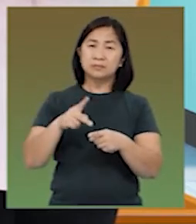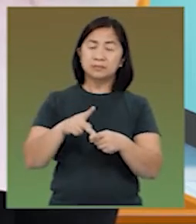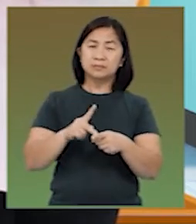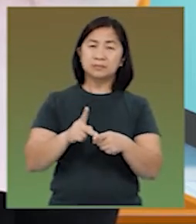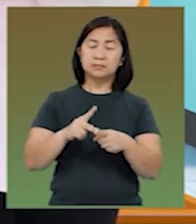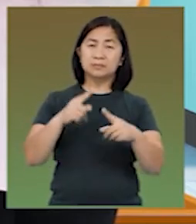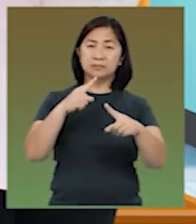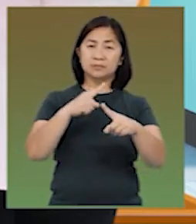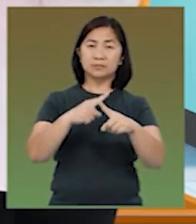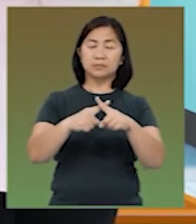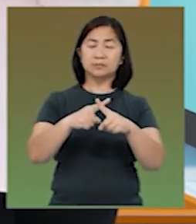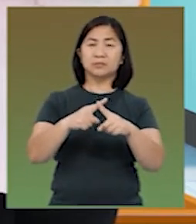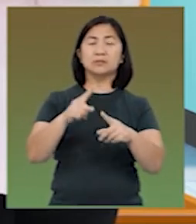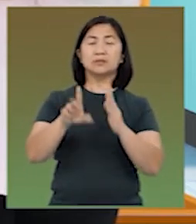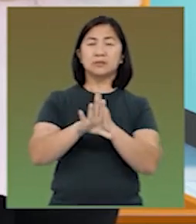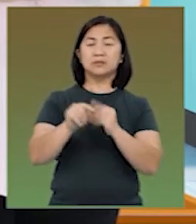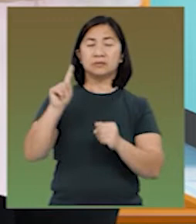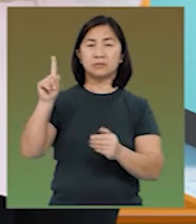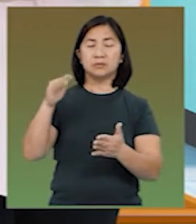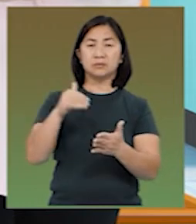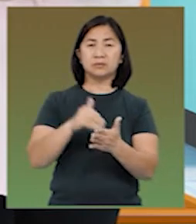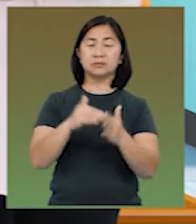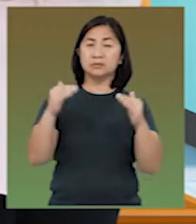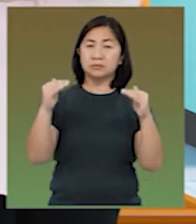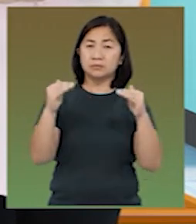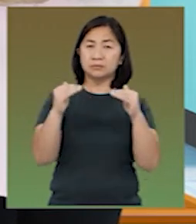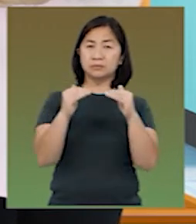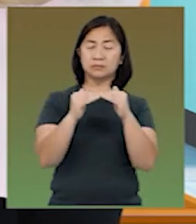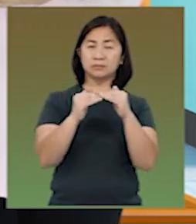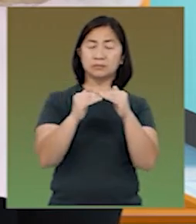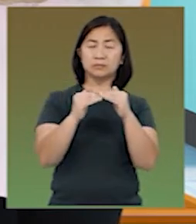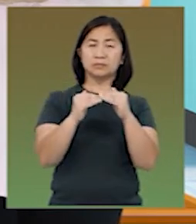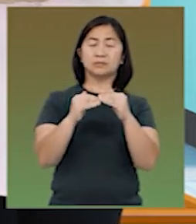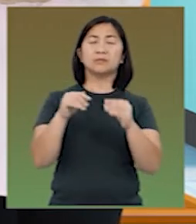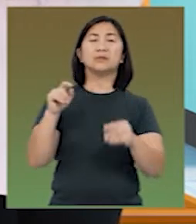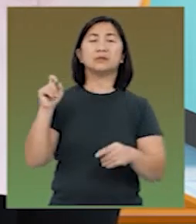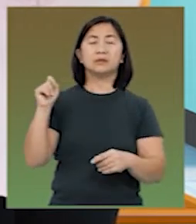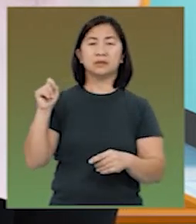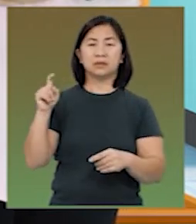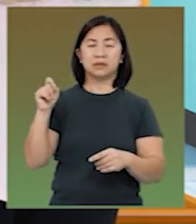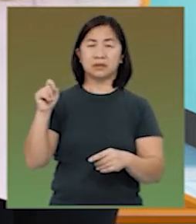11 kilograms multiplied by 1,000 is equal to